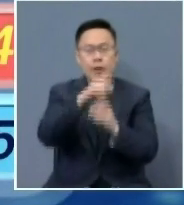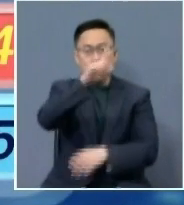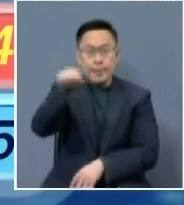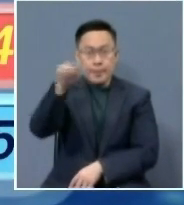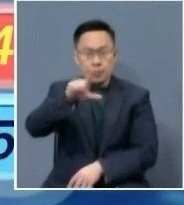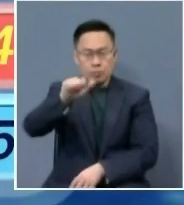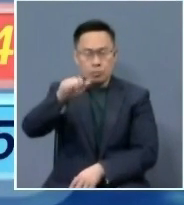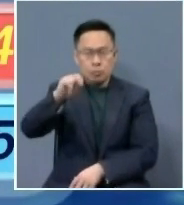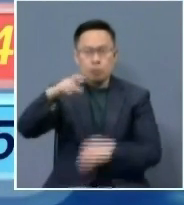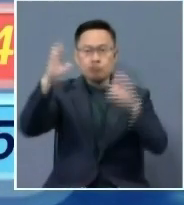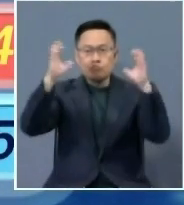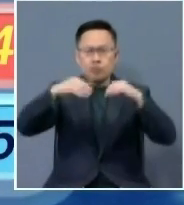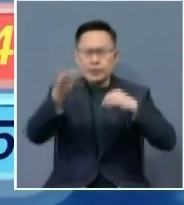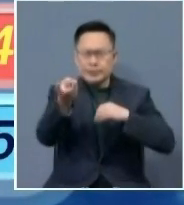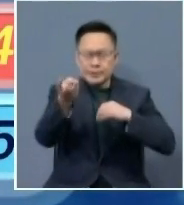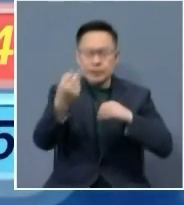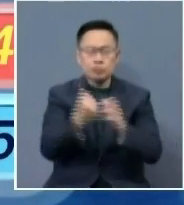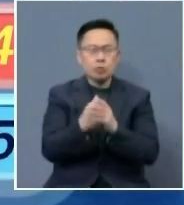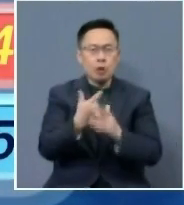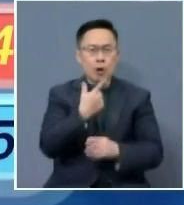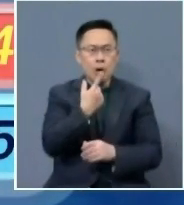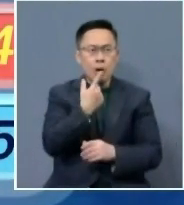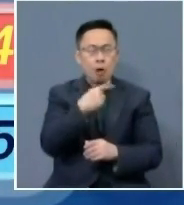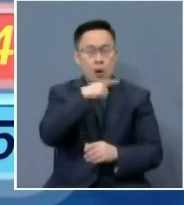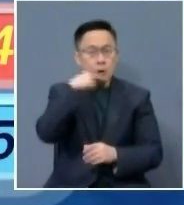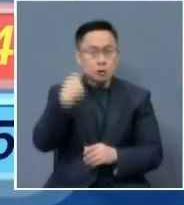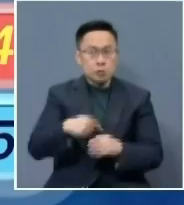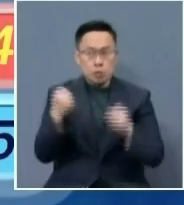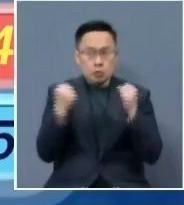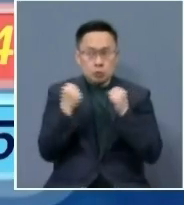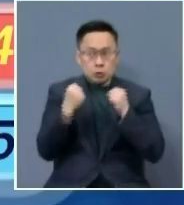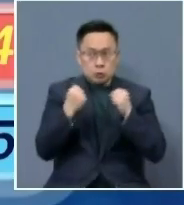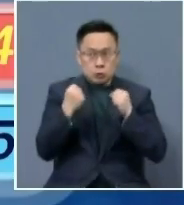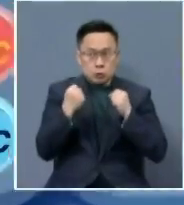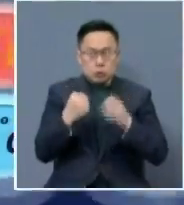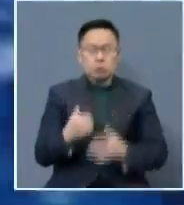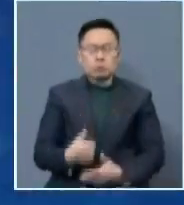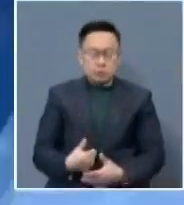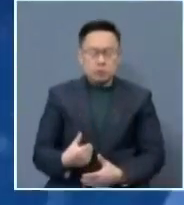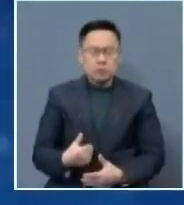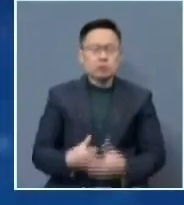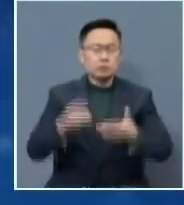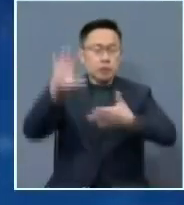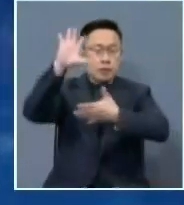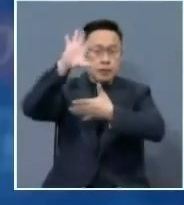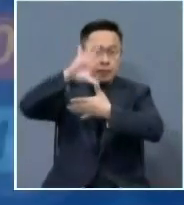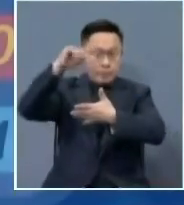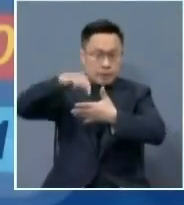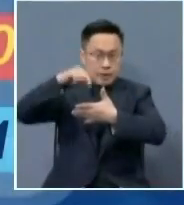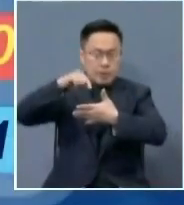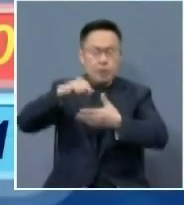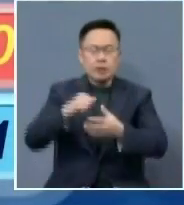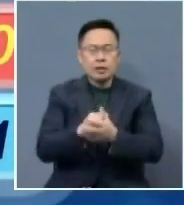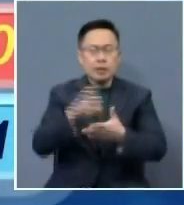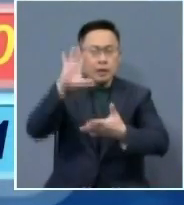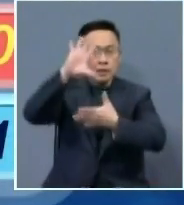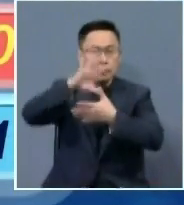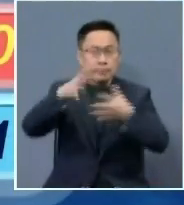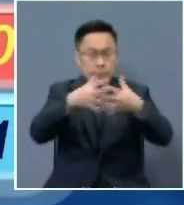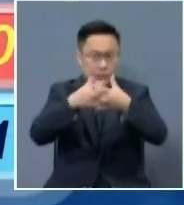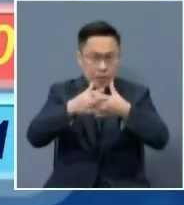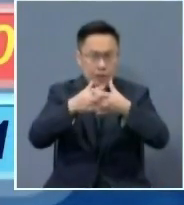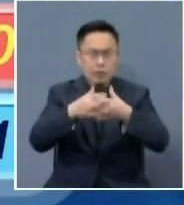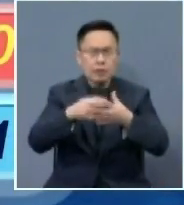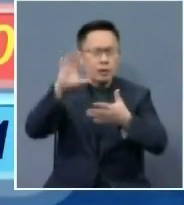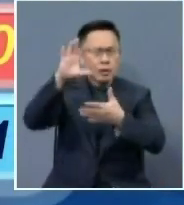มอสโคอากาศหนาวเลยทีเดียวค่ะไปกันที่ทวีปอเมริกาและอเมริกาใต้ในวันพรุ่งนี้ค่ะริโอเดจาโรนะ